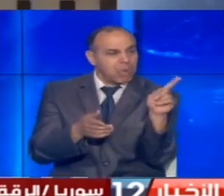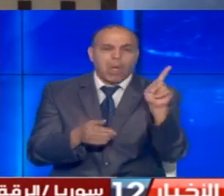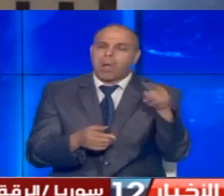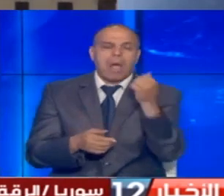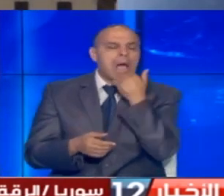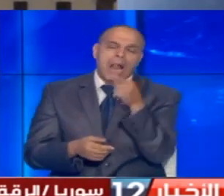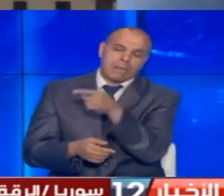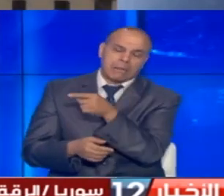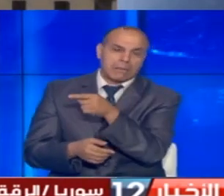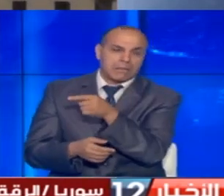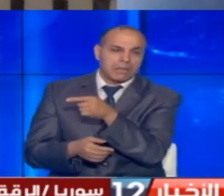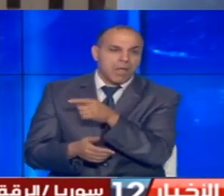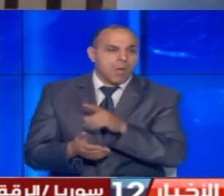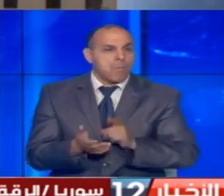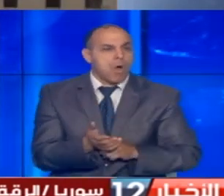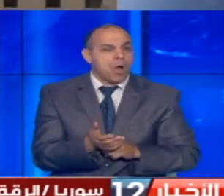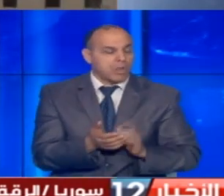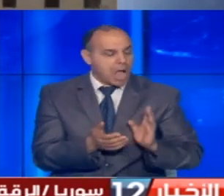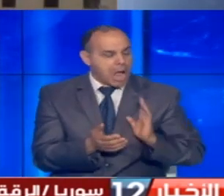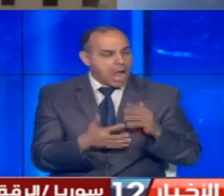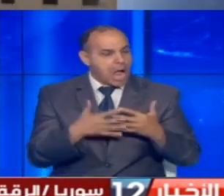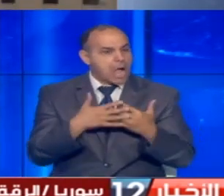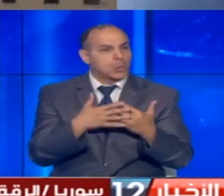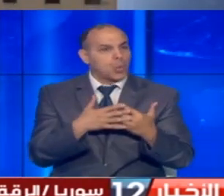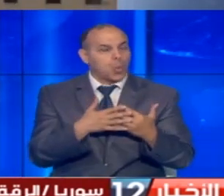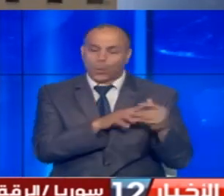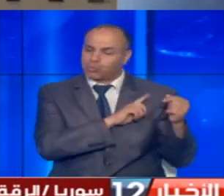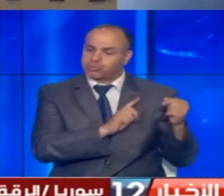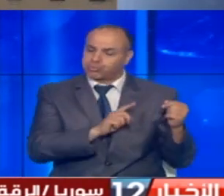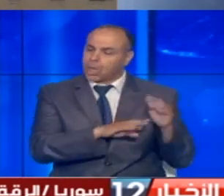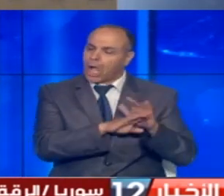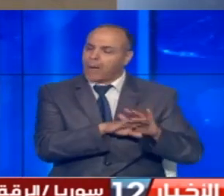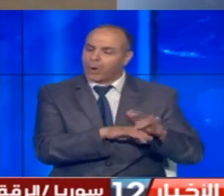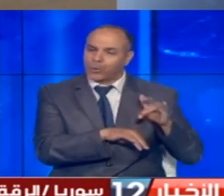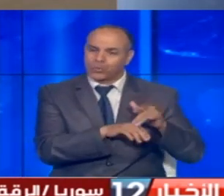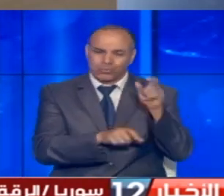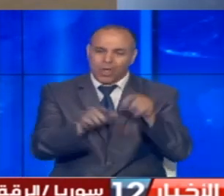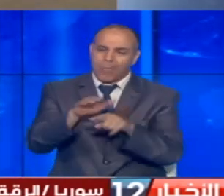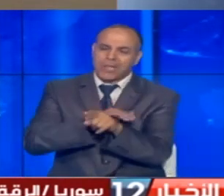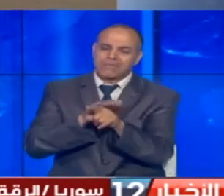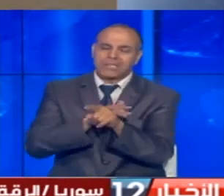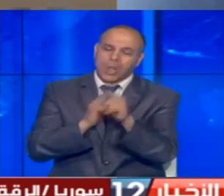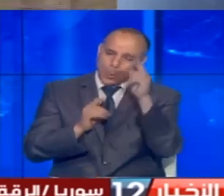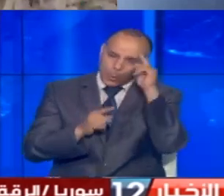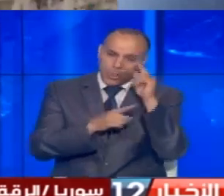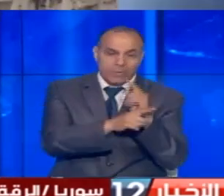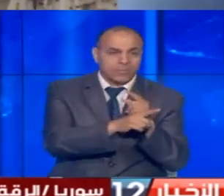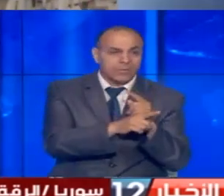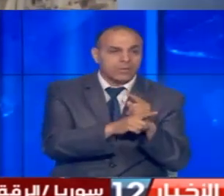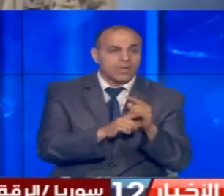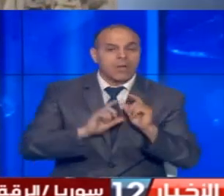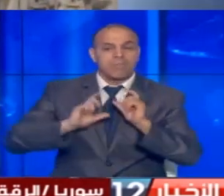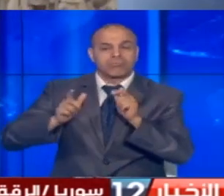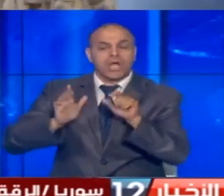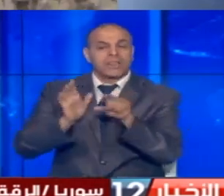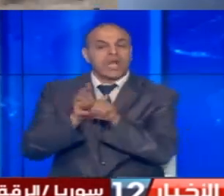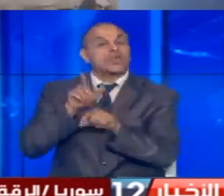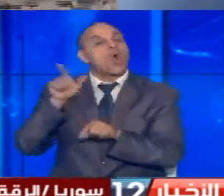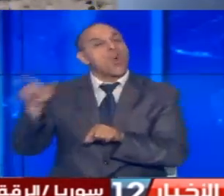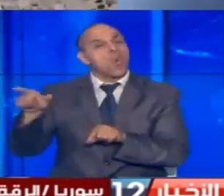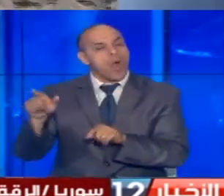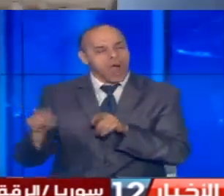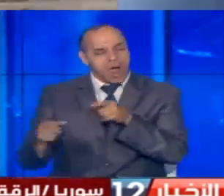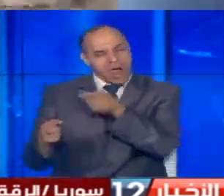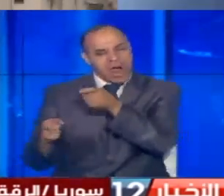صحيح، مؤكدا أن قواته أوجدت ممرات آمنة لهروب أهالي الرقة، ومحملا تنظيم داعش الإرهابي